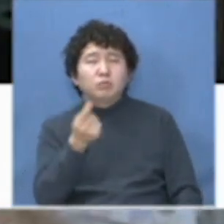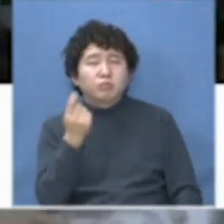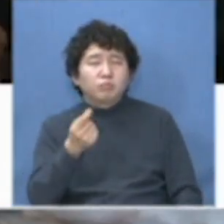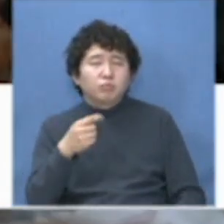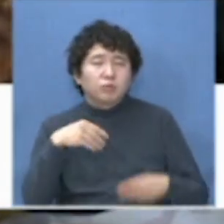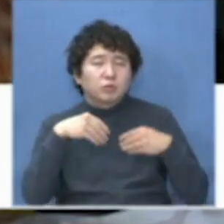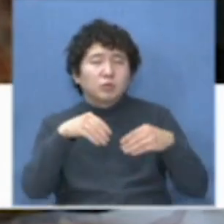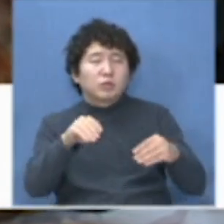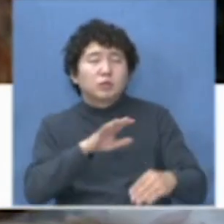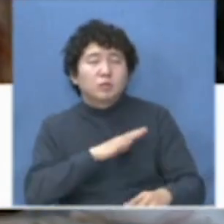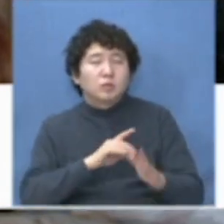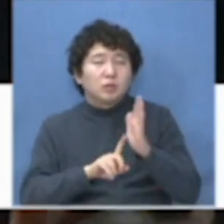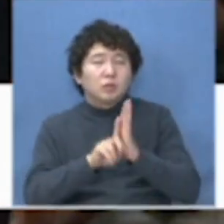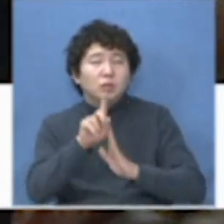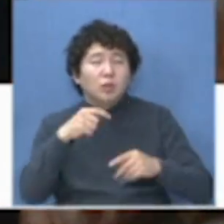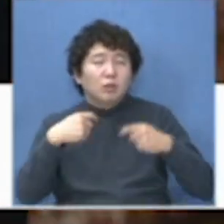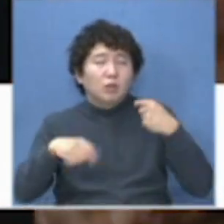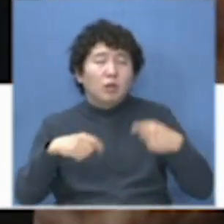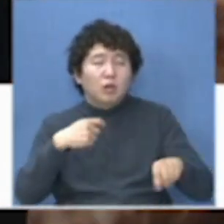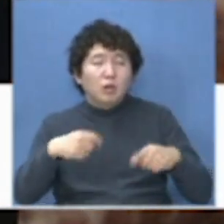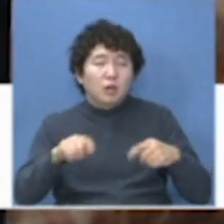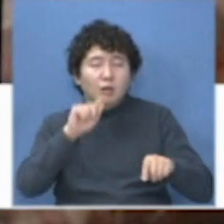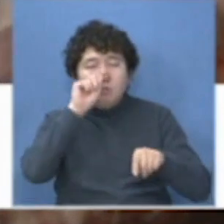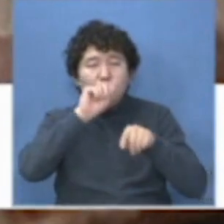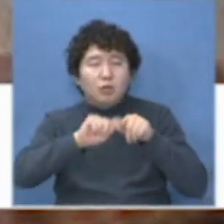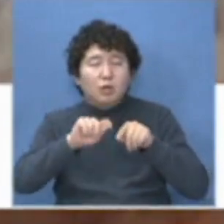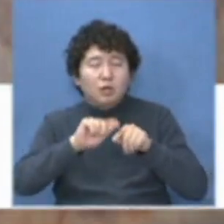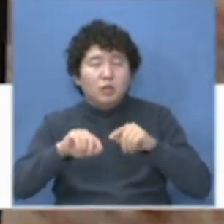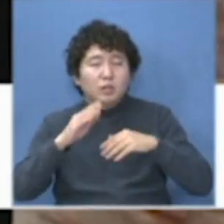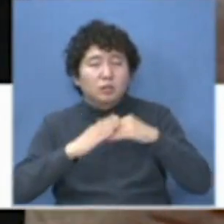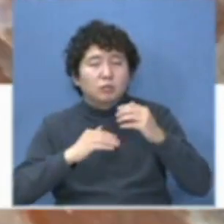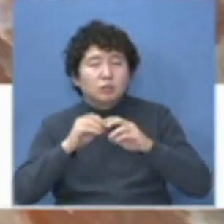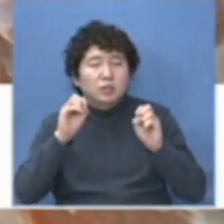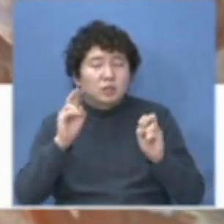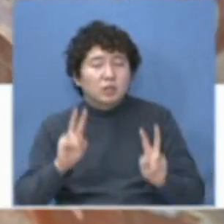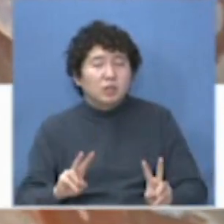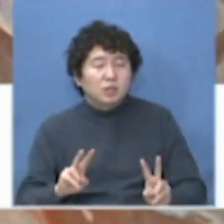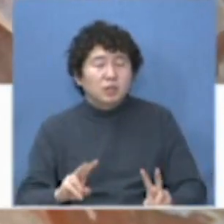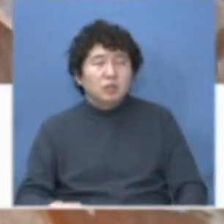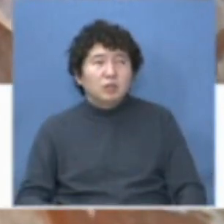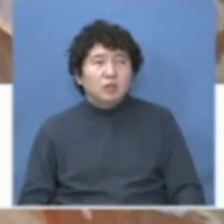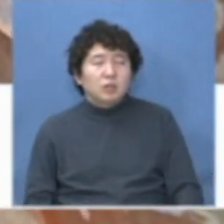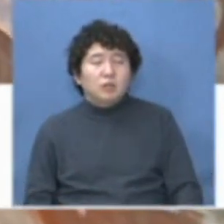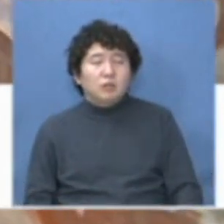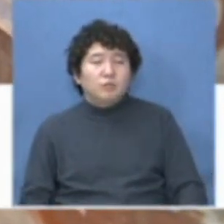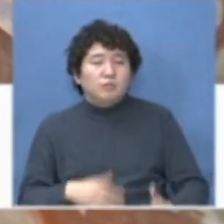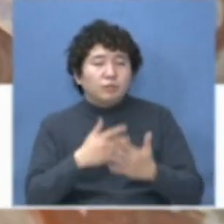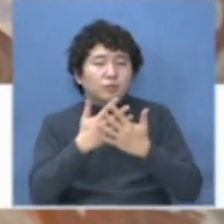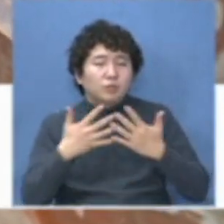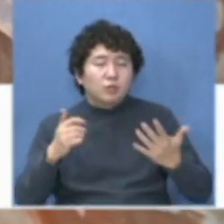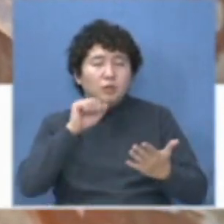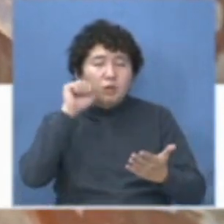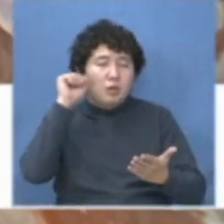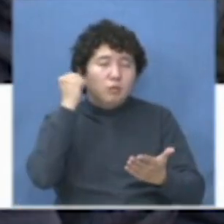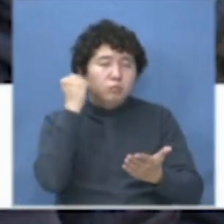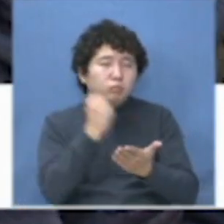Перед началом продаж мясную продукцию проверяют специалисты санитарного контроля. Потом на продукт ставят печать